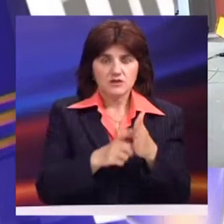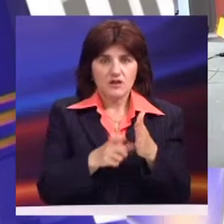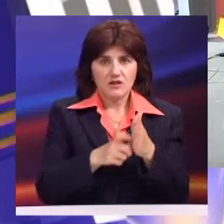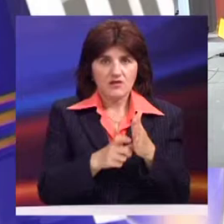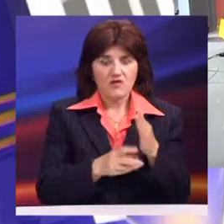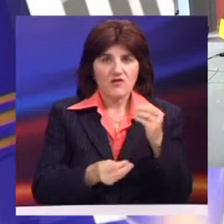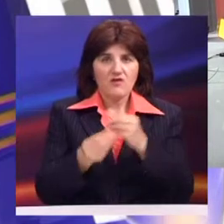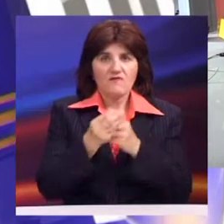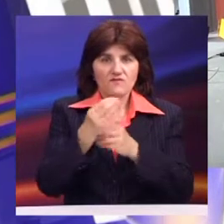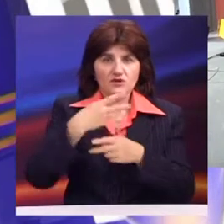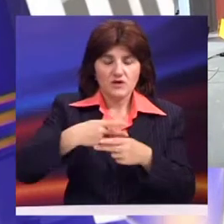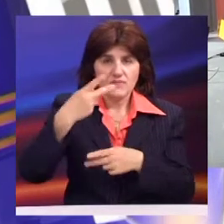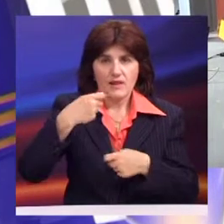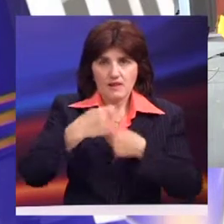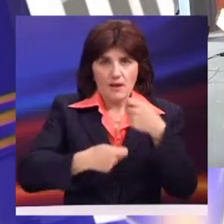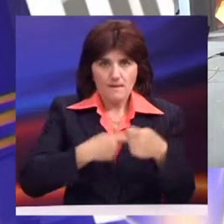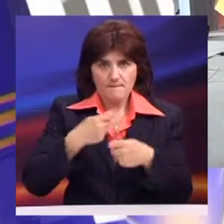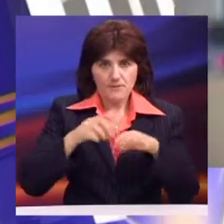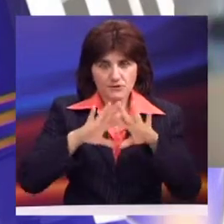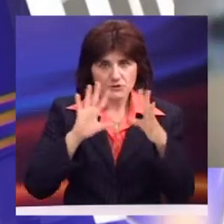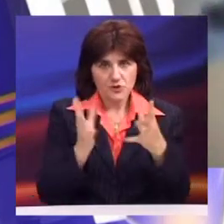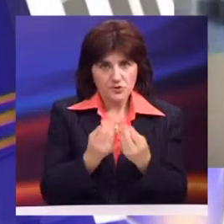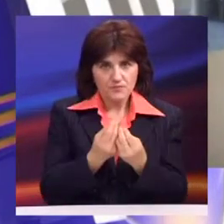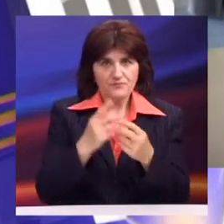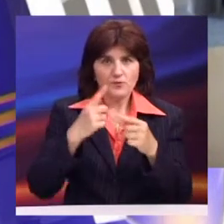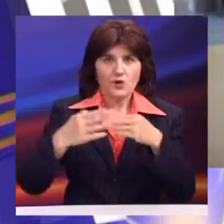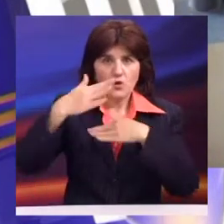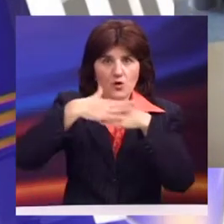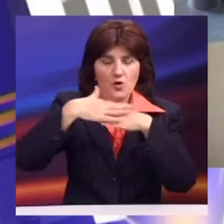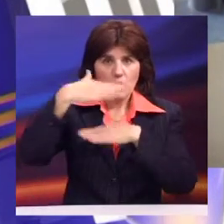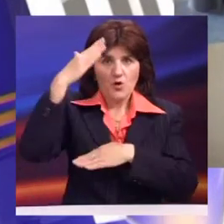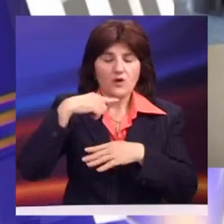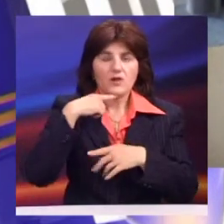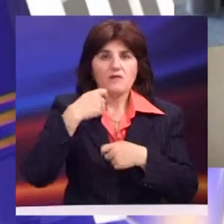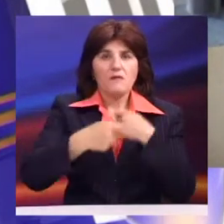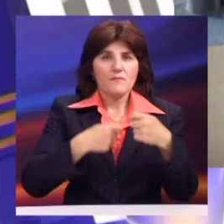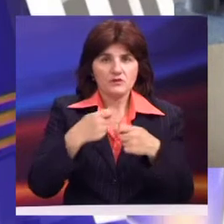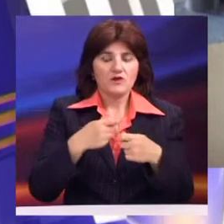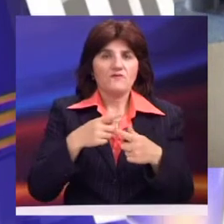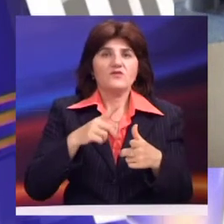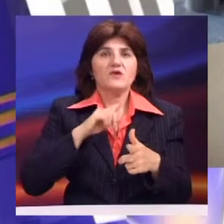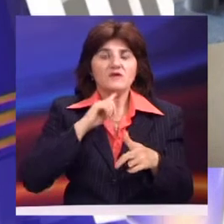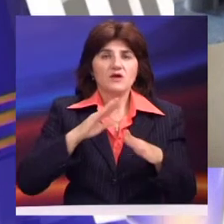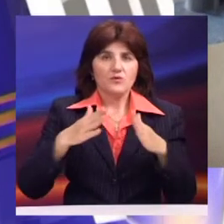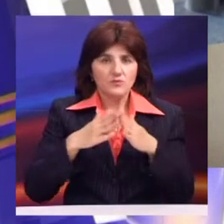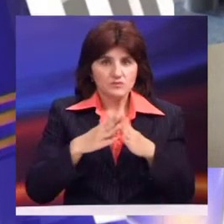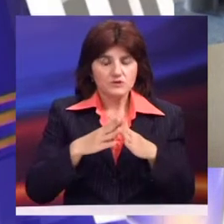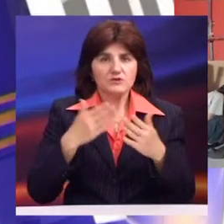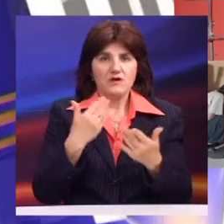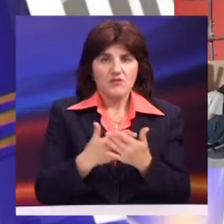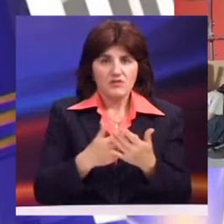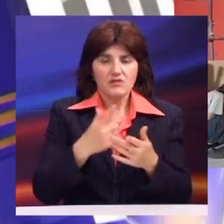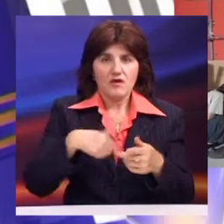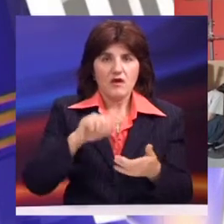za višeporodično stambeno-poslovne objekte sa oko 150 stanova i nekoliko poslovnih prostora. Osim toga, za gradnju